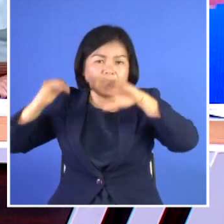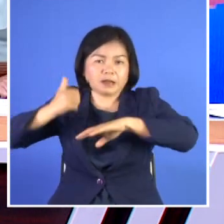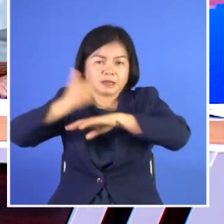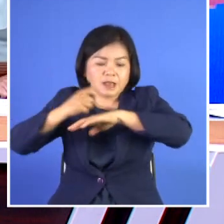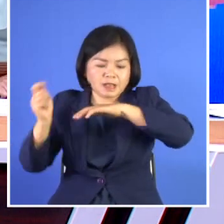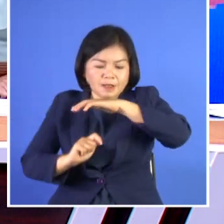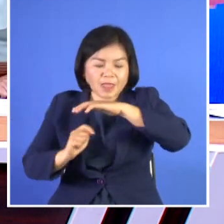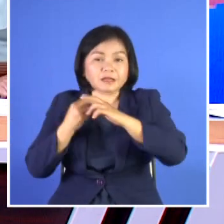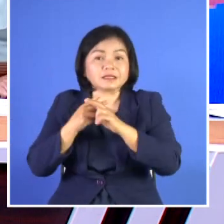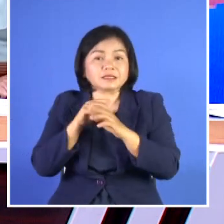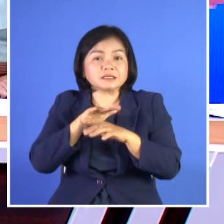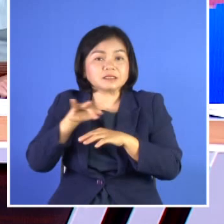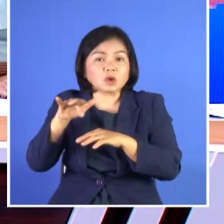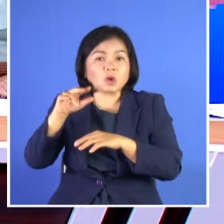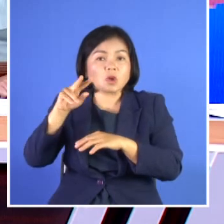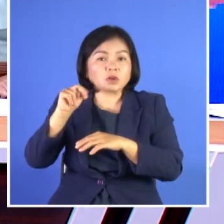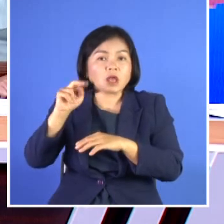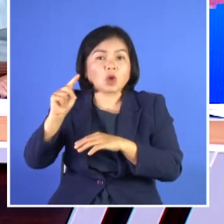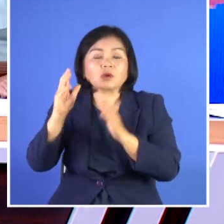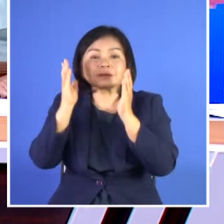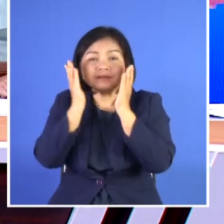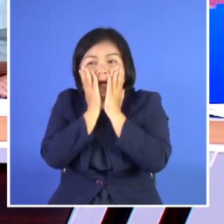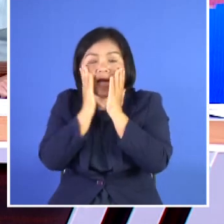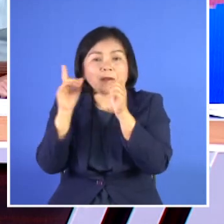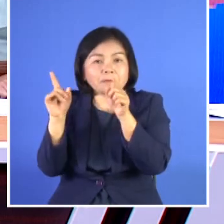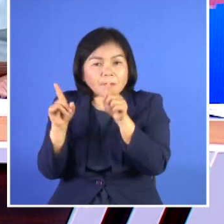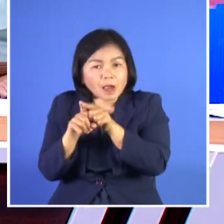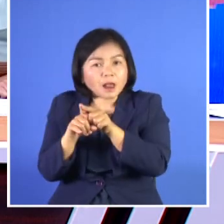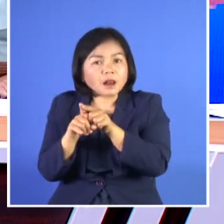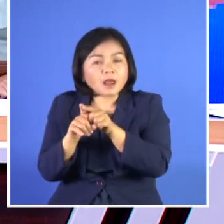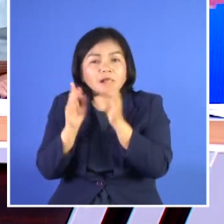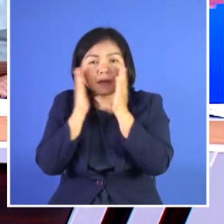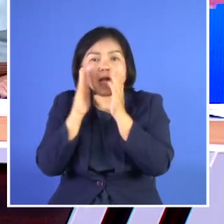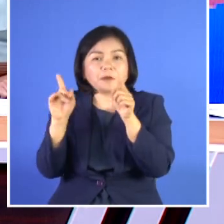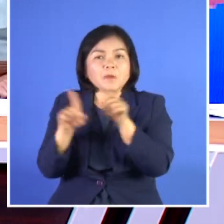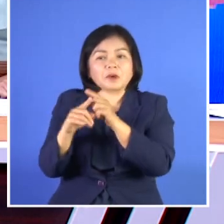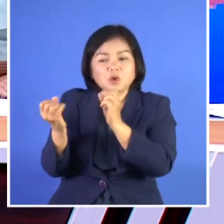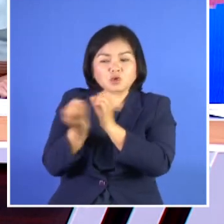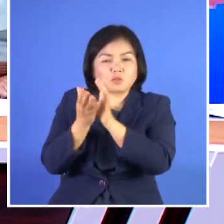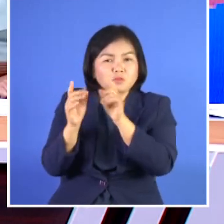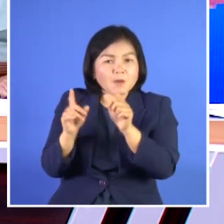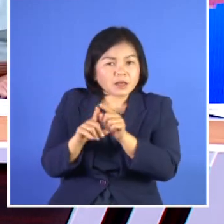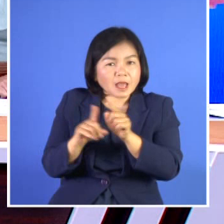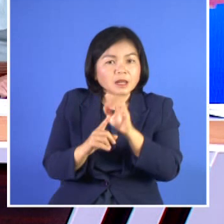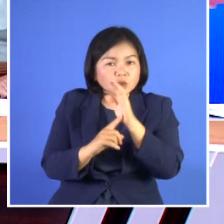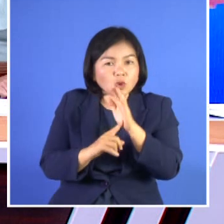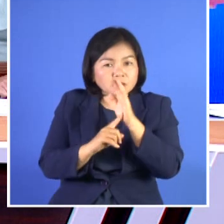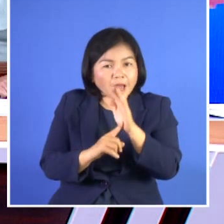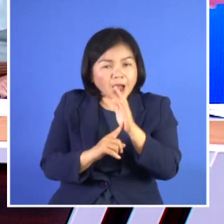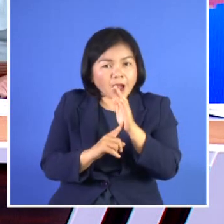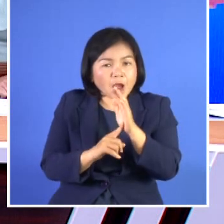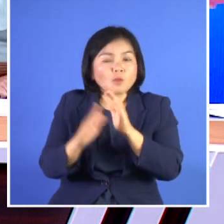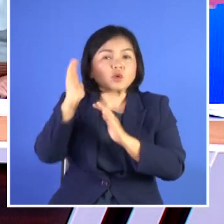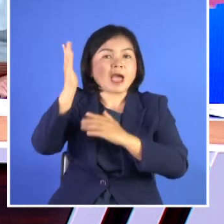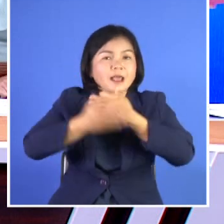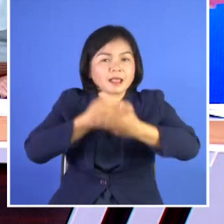กใจโดยเฉพาะคนหน้าคล้ายถ้าหน้าคล้ายกำนันนกเนี่ยนะครับก็เดือดร้อนเหมือนกันนะ น่ากลัว อย่างเช่นเสียเขียงหมูคนหนึ่